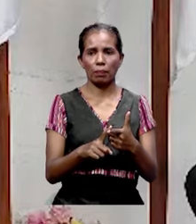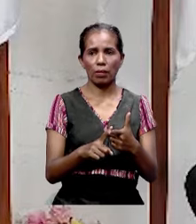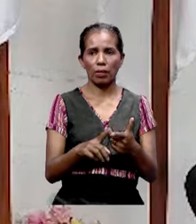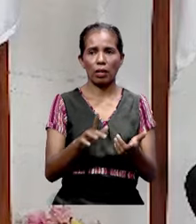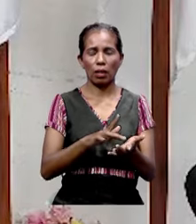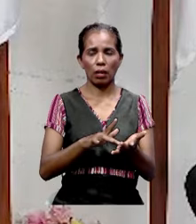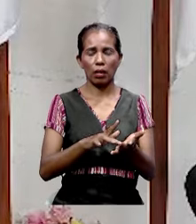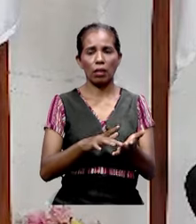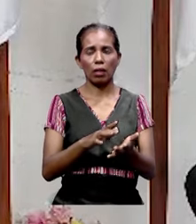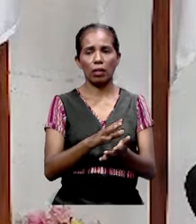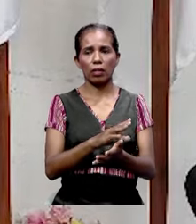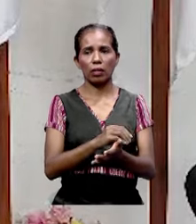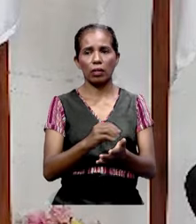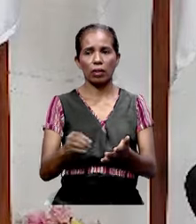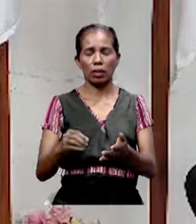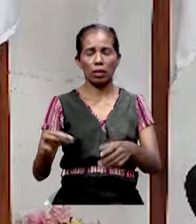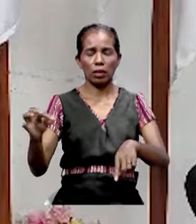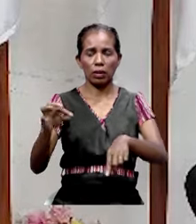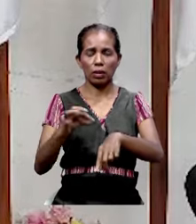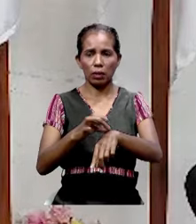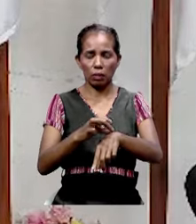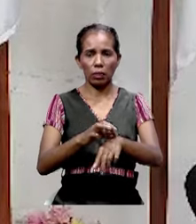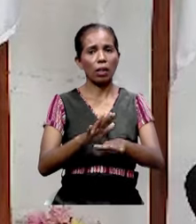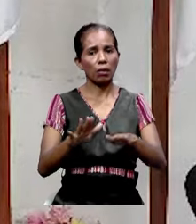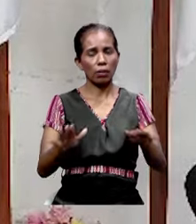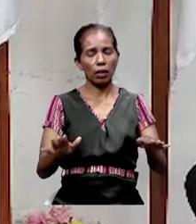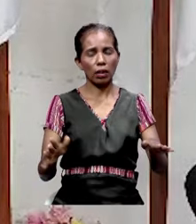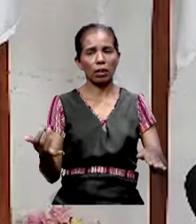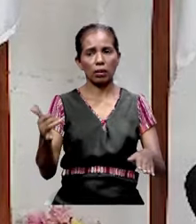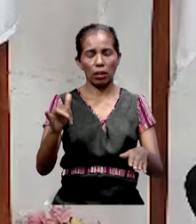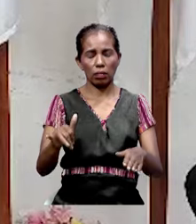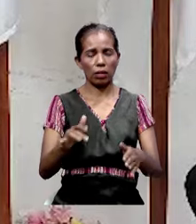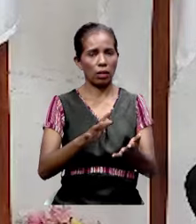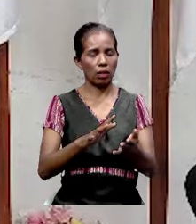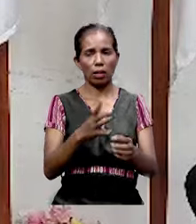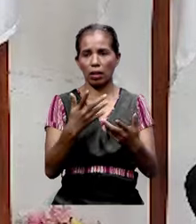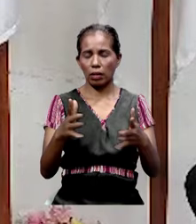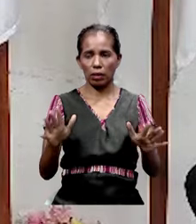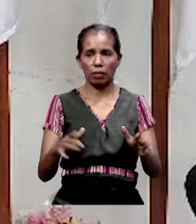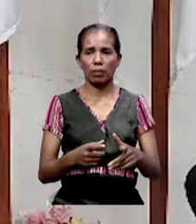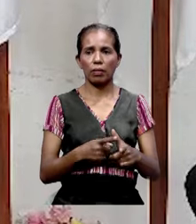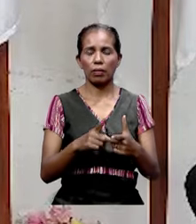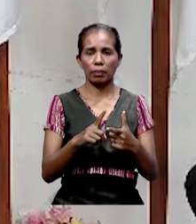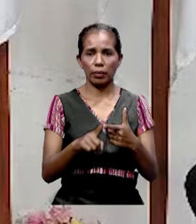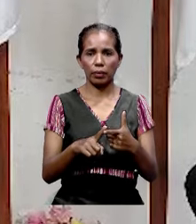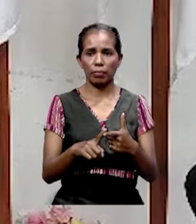kanula, lapari kikuan nia babi, memang stok out.